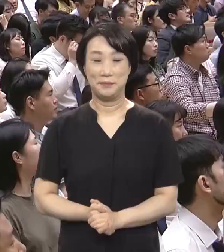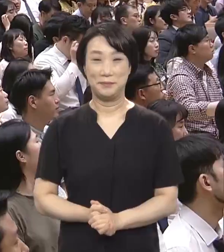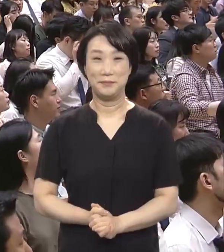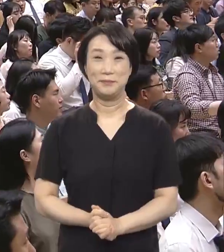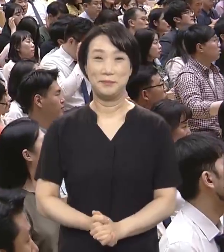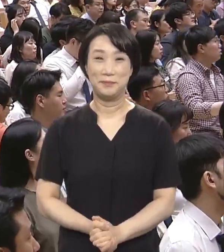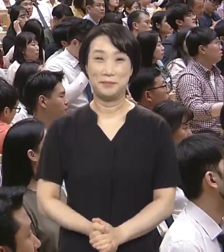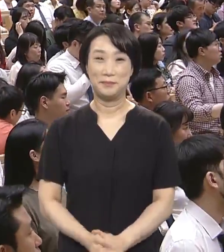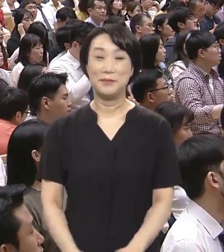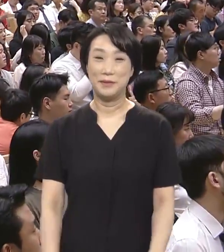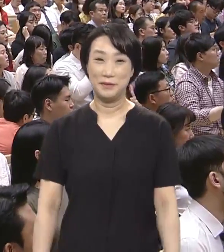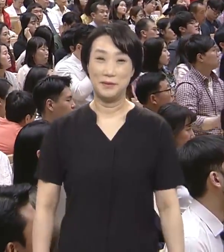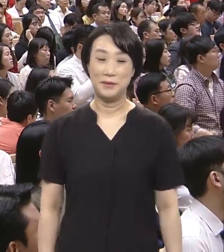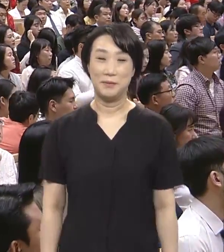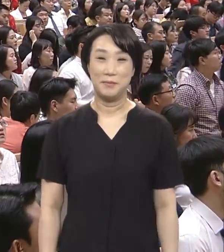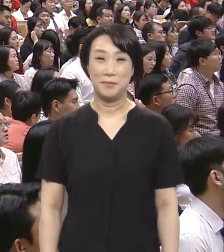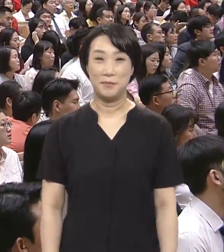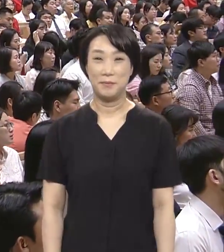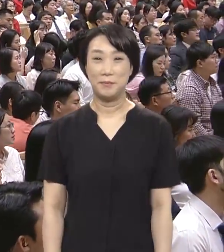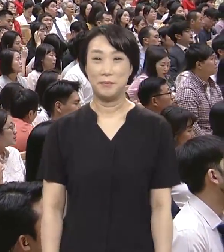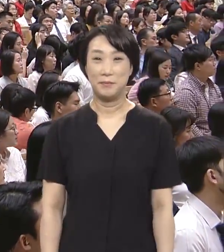아멘.